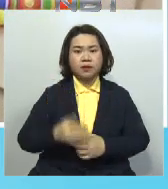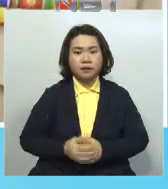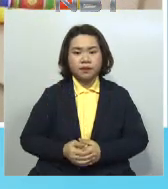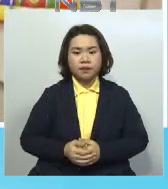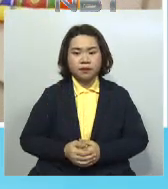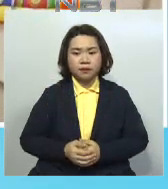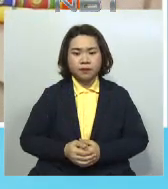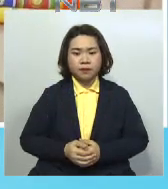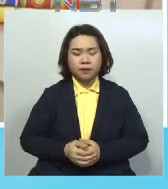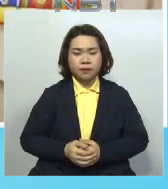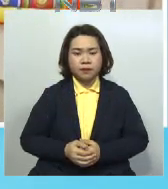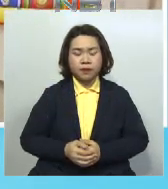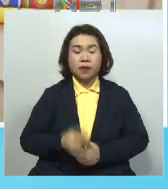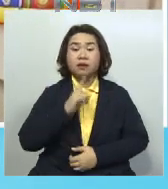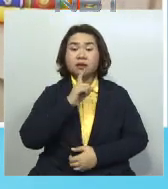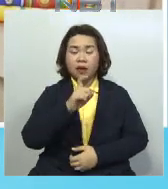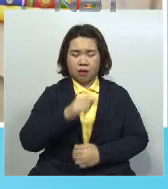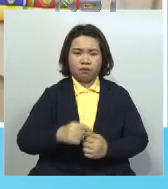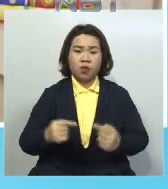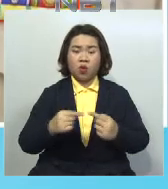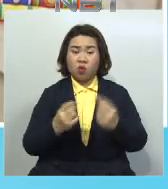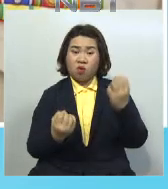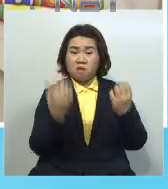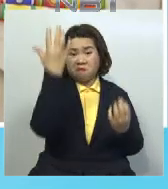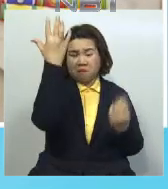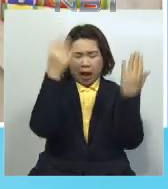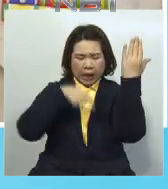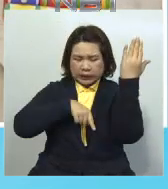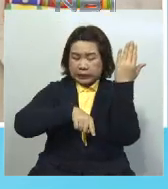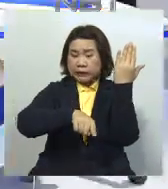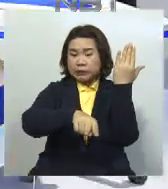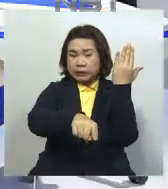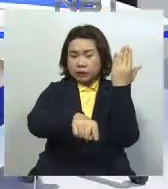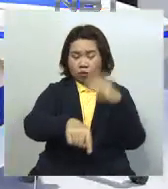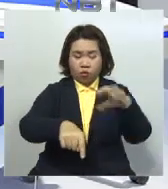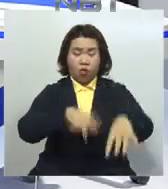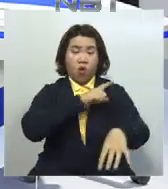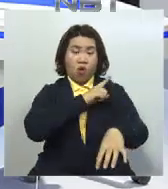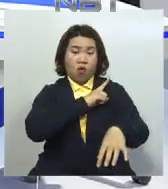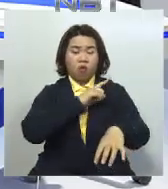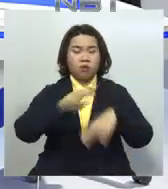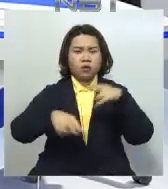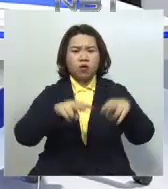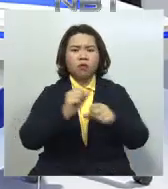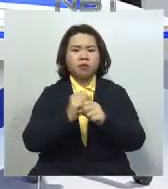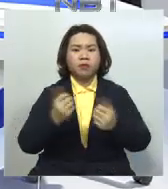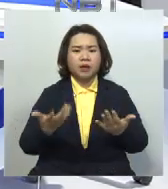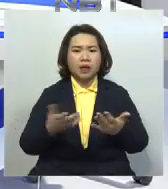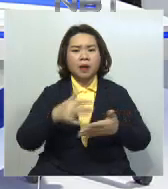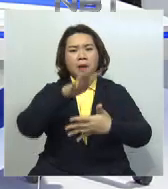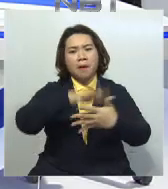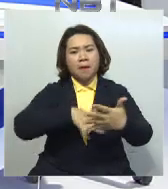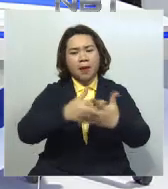ครับ แล้วอย่างในพื้นที่ป่าที่ลึกๆเข้าไปหน่อยที่อยู่ในความรับผิดชอบของกรมอุทยานแห่งชาติสัตว์ป่าและพันธุ์พืชตรงนี้เราต้องมีมาตร